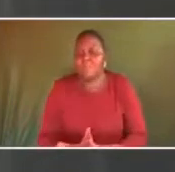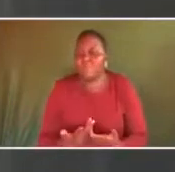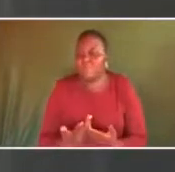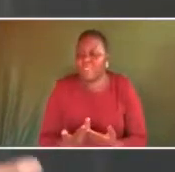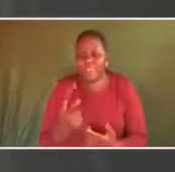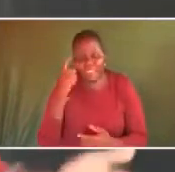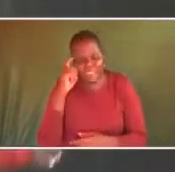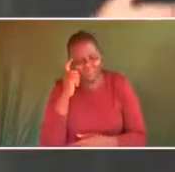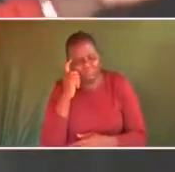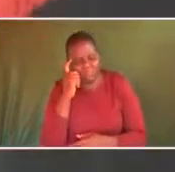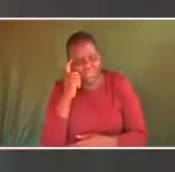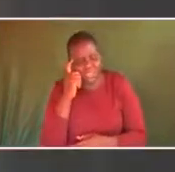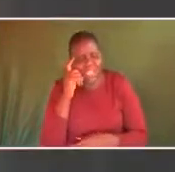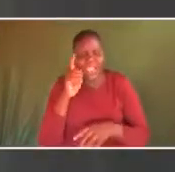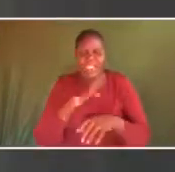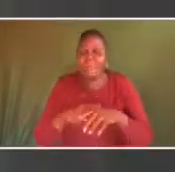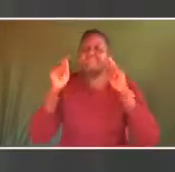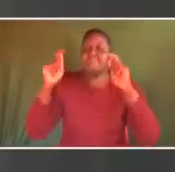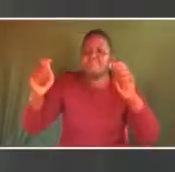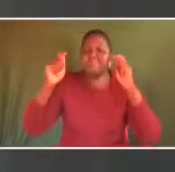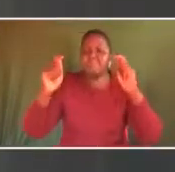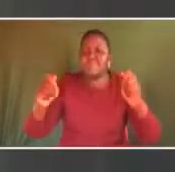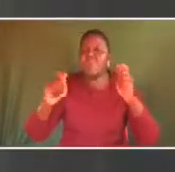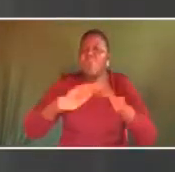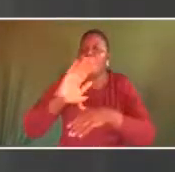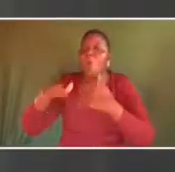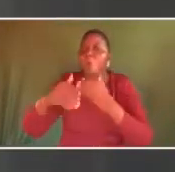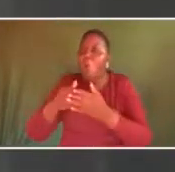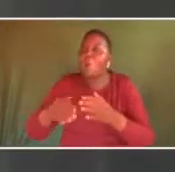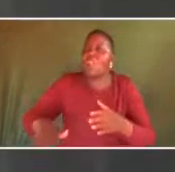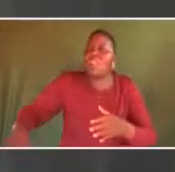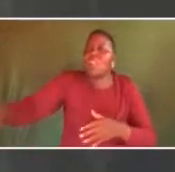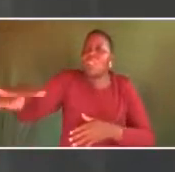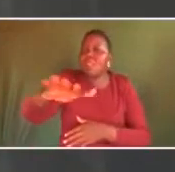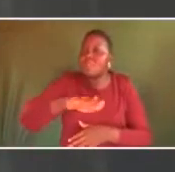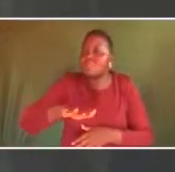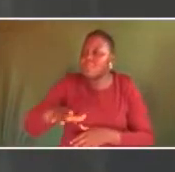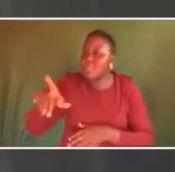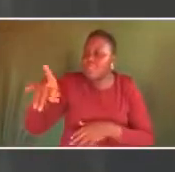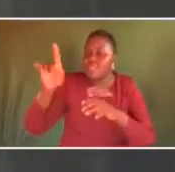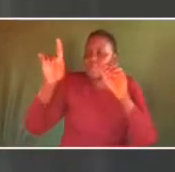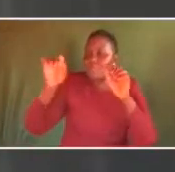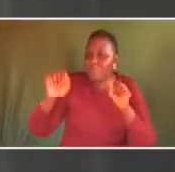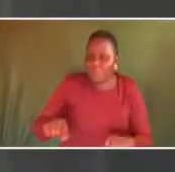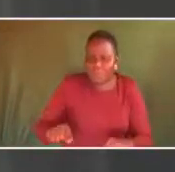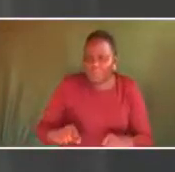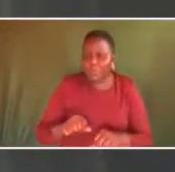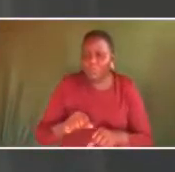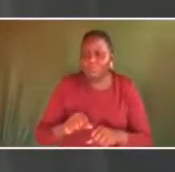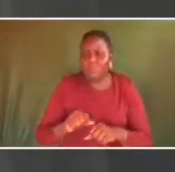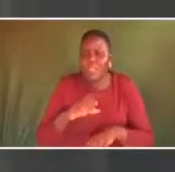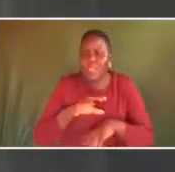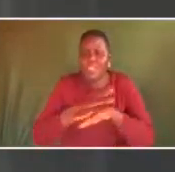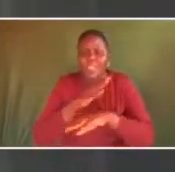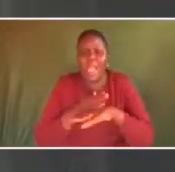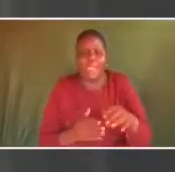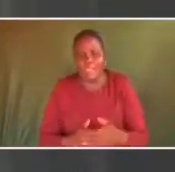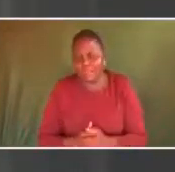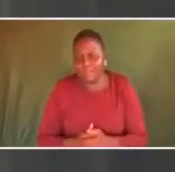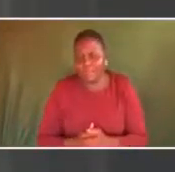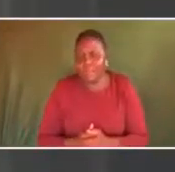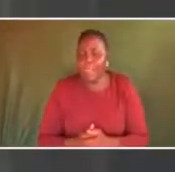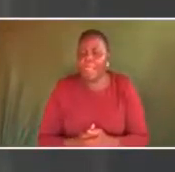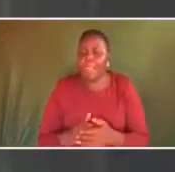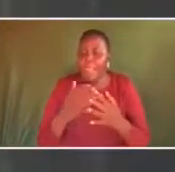Wanaona ya kwamba hata wakiandamana hizi area zote yeye ndiye anaweza umia. Your excellency, tunakuomba ujue ya